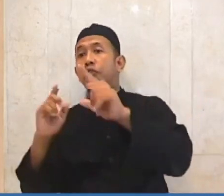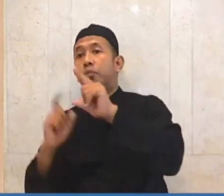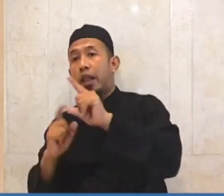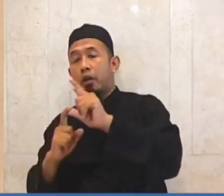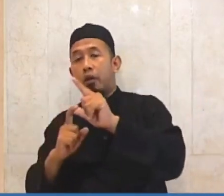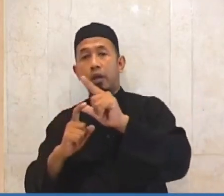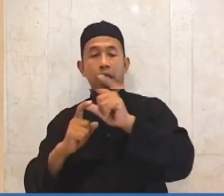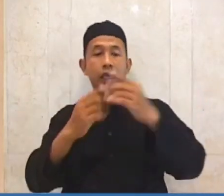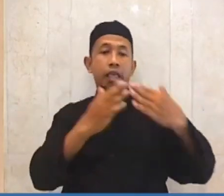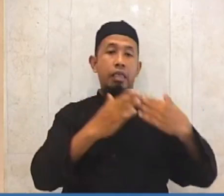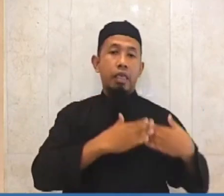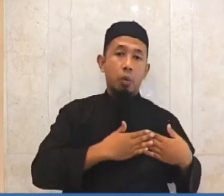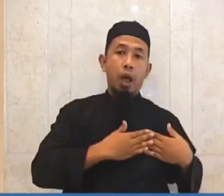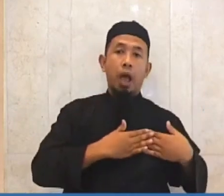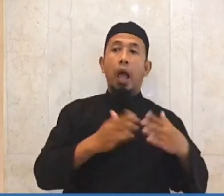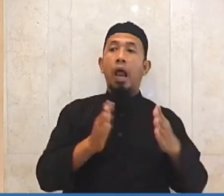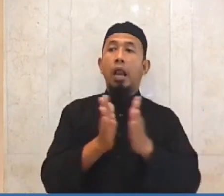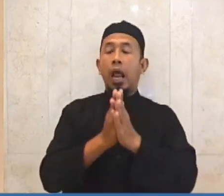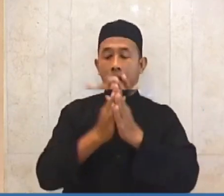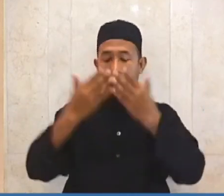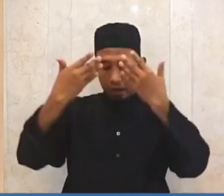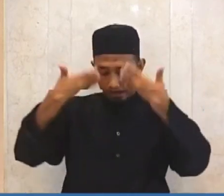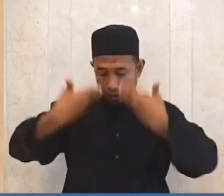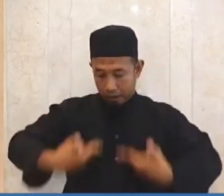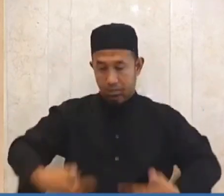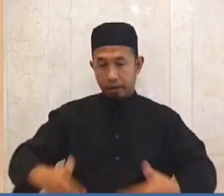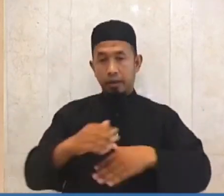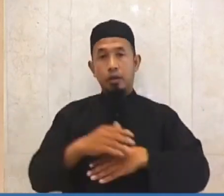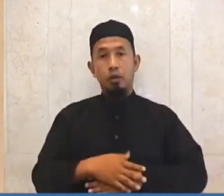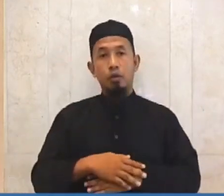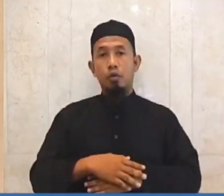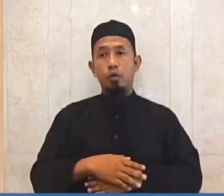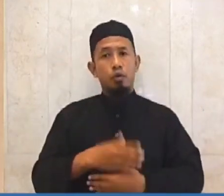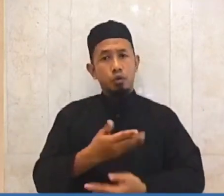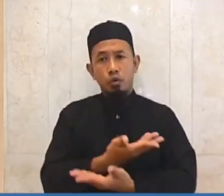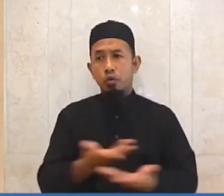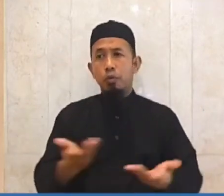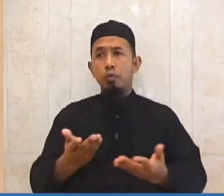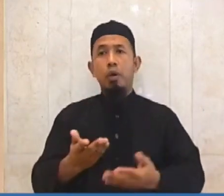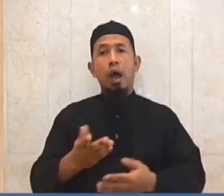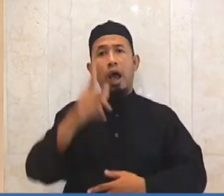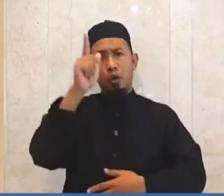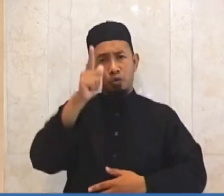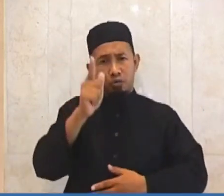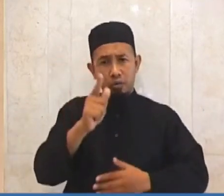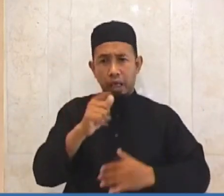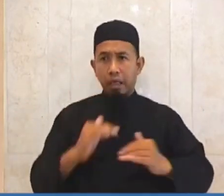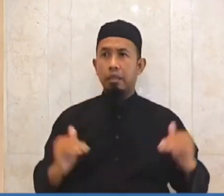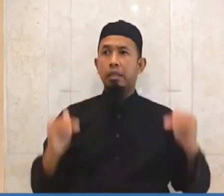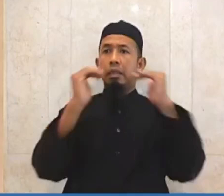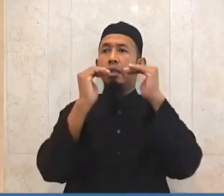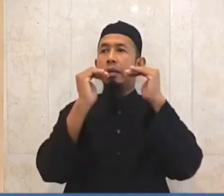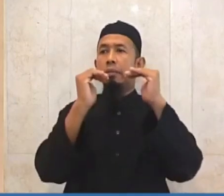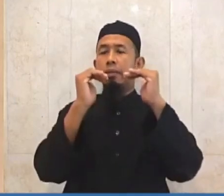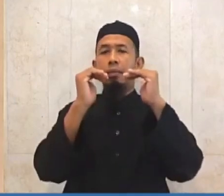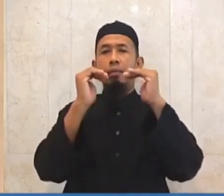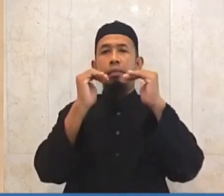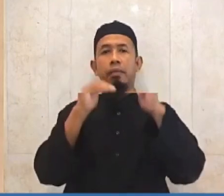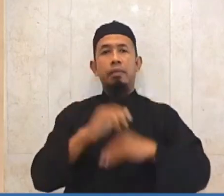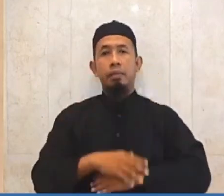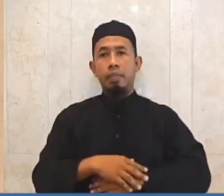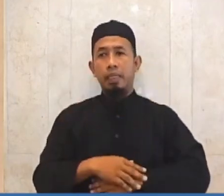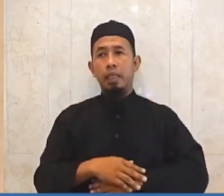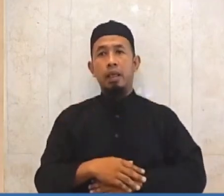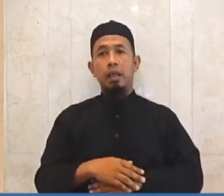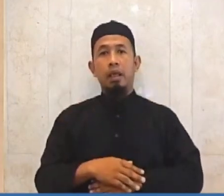dan raga semuanya dilakukan secara Selaras serasi seimbang sehingga